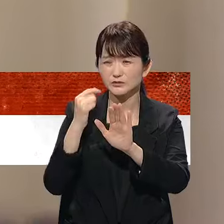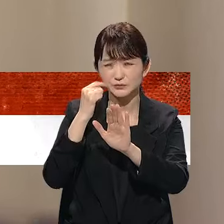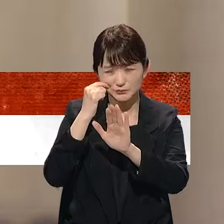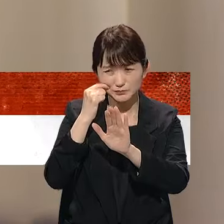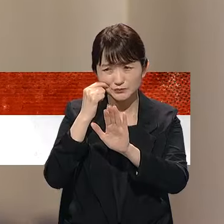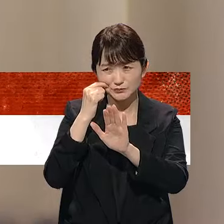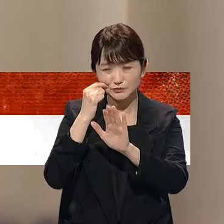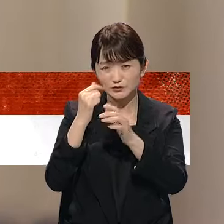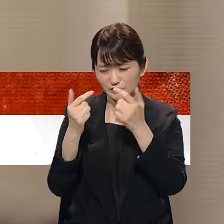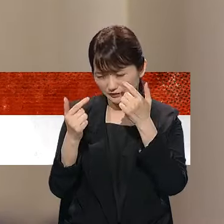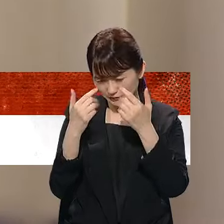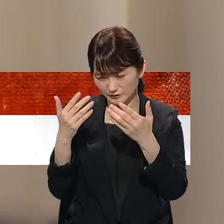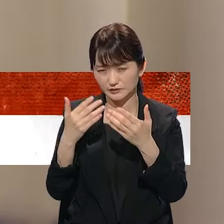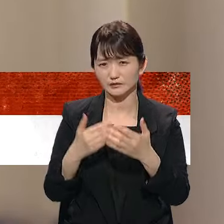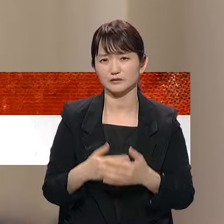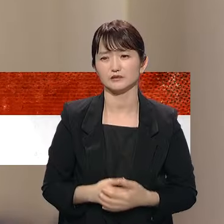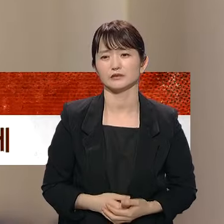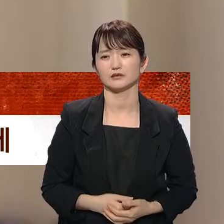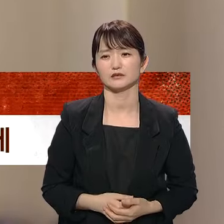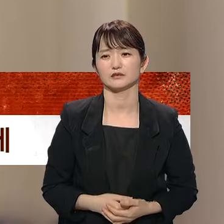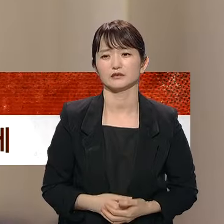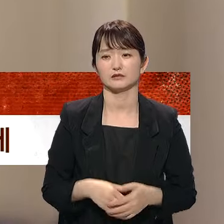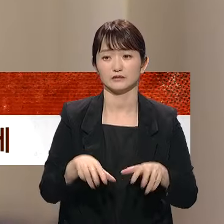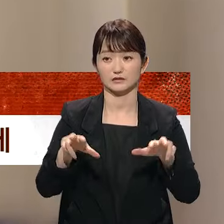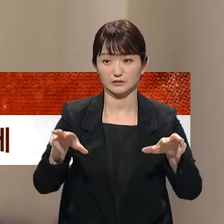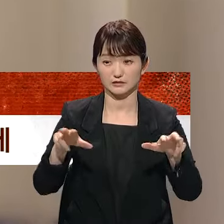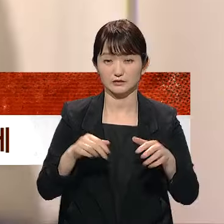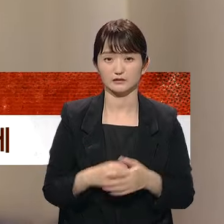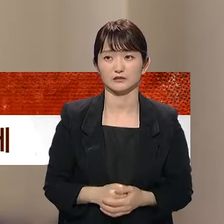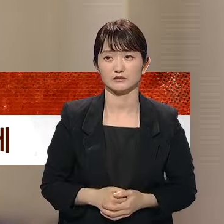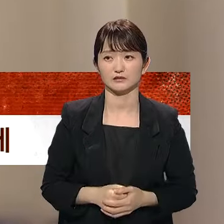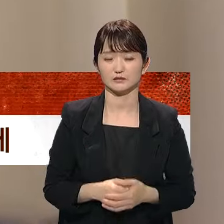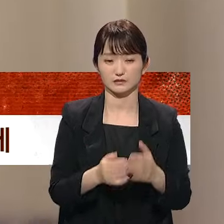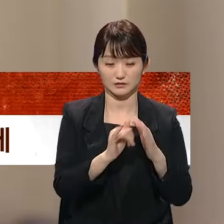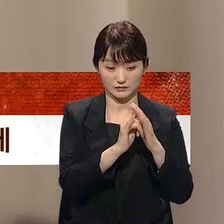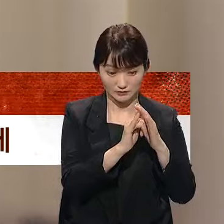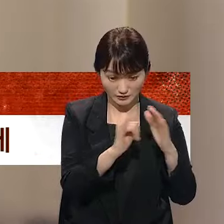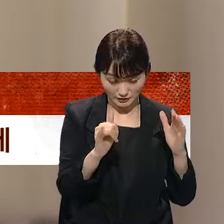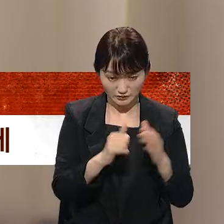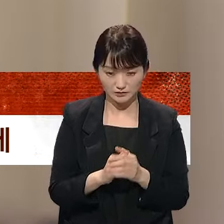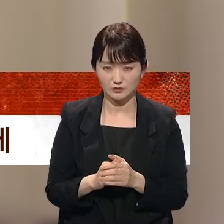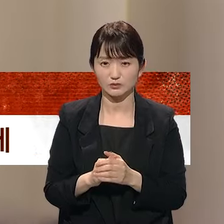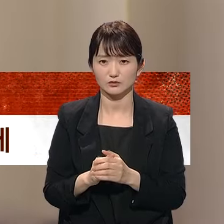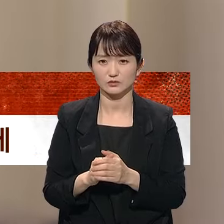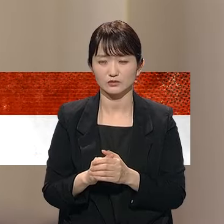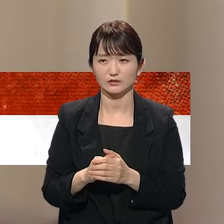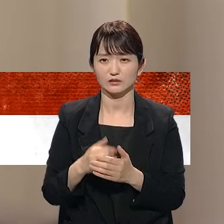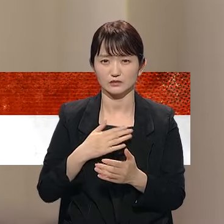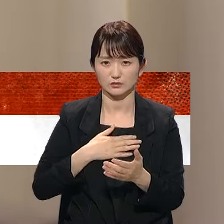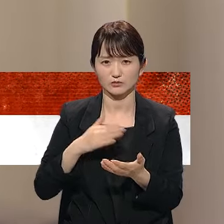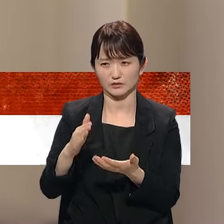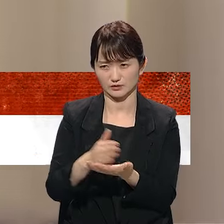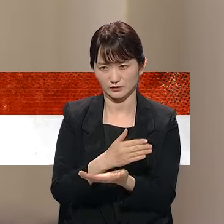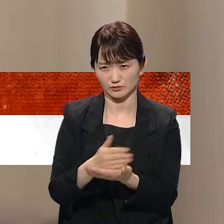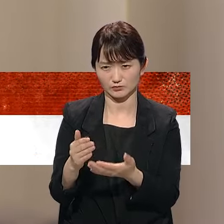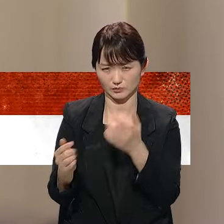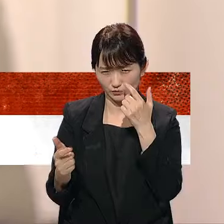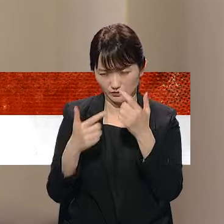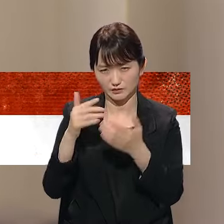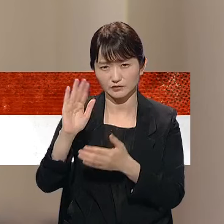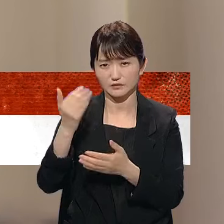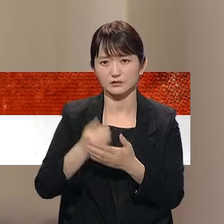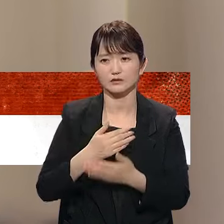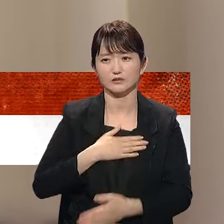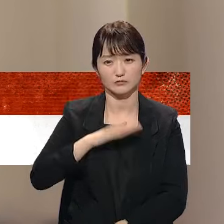아닌 거는 확실하고 이젠 여기서 정확히 나눠야 될 부에서 정확히 확실히 나눠 가야 되는게 앞으로 제가